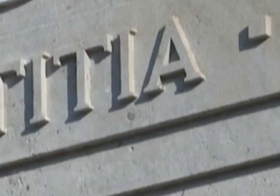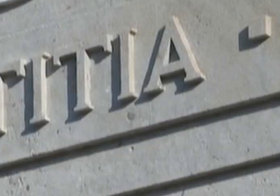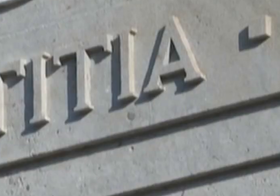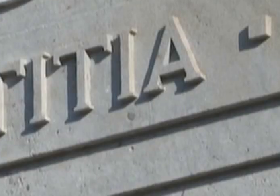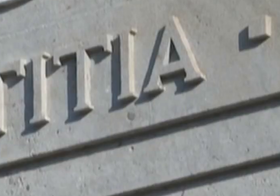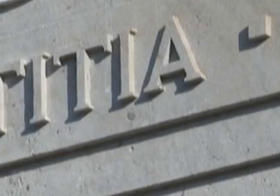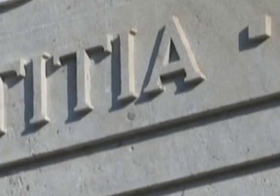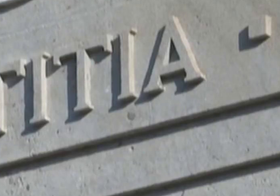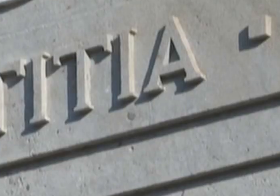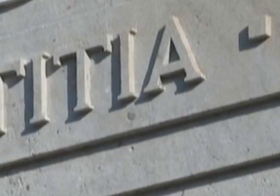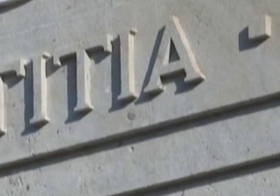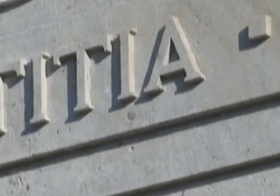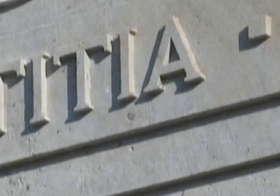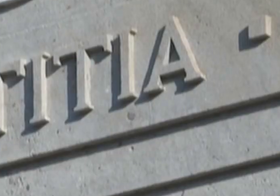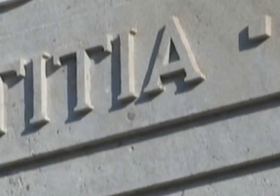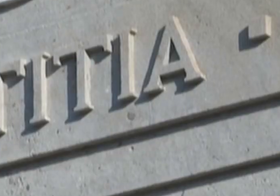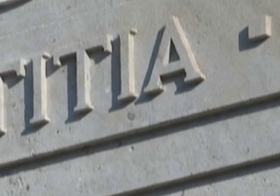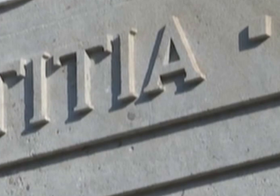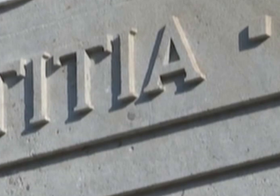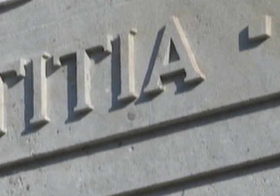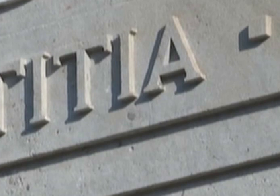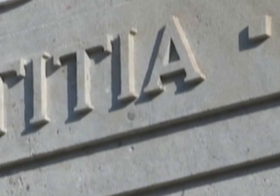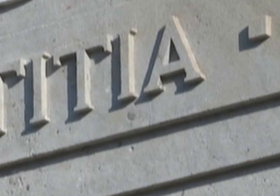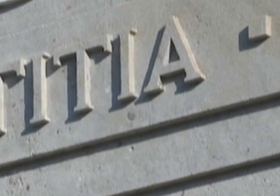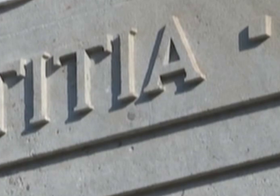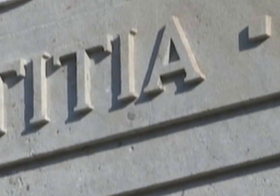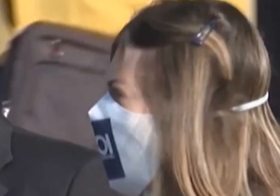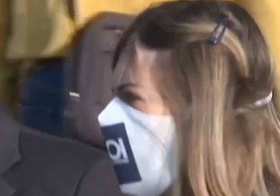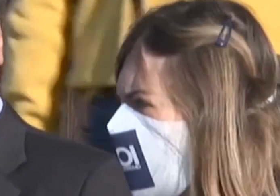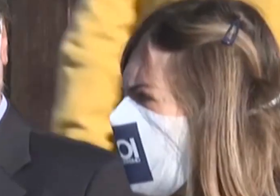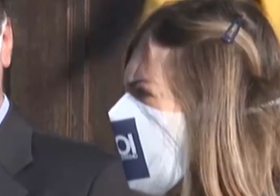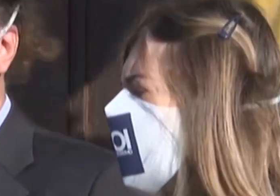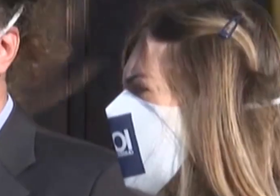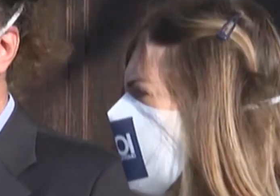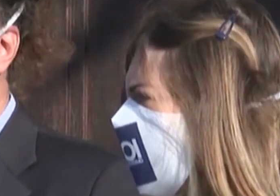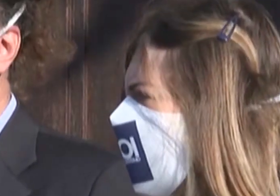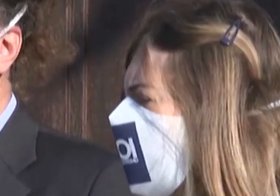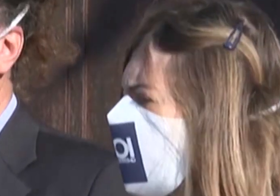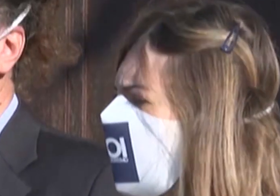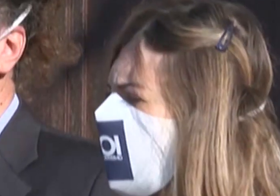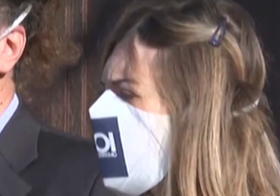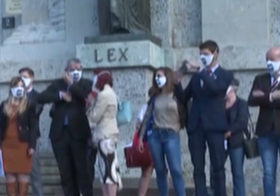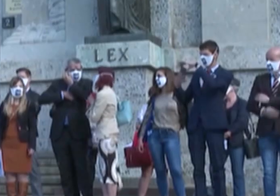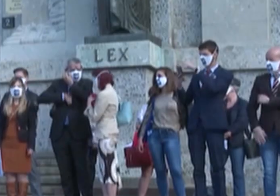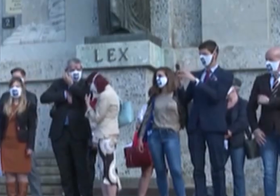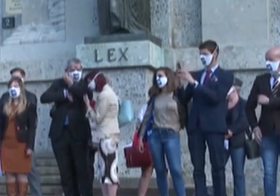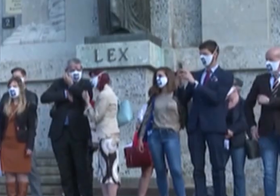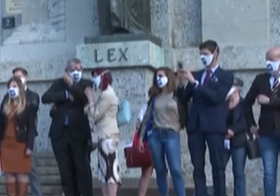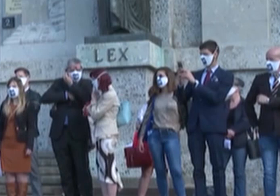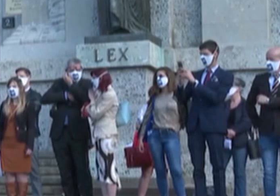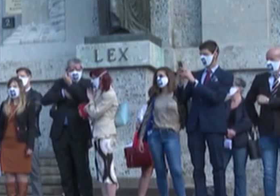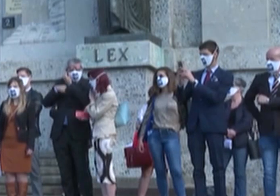Bergamo sta cercando di mettere in fila i fatti e le eventuali responsabilità. È questo l'obiettivo anche di circa